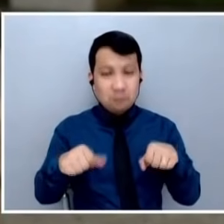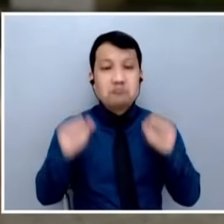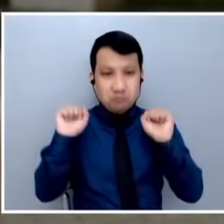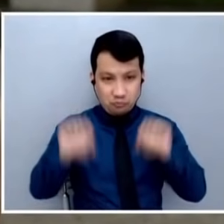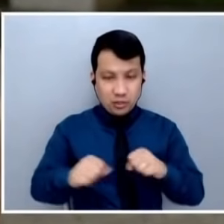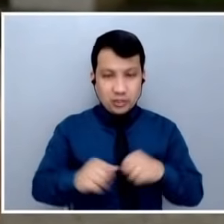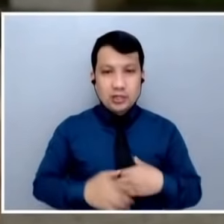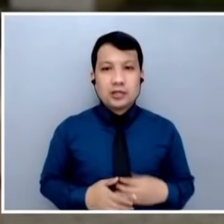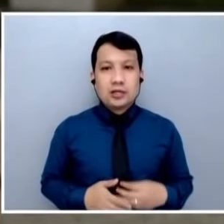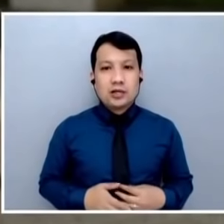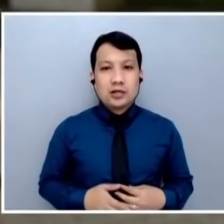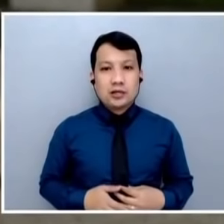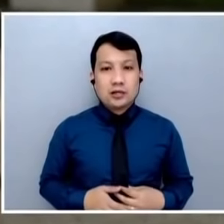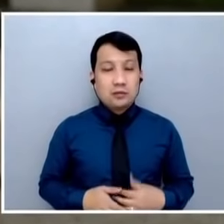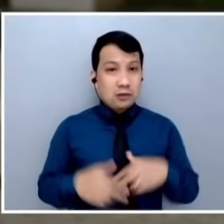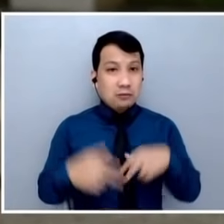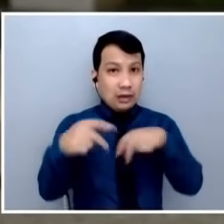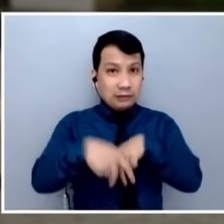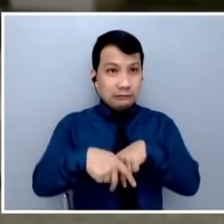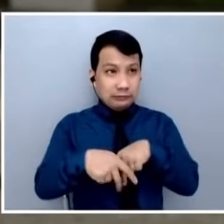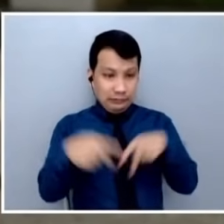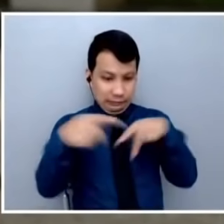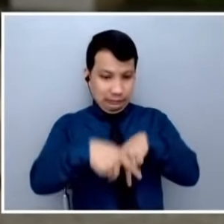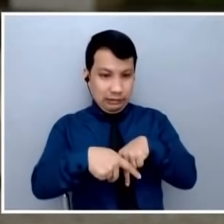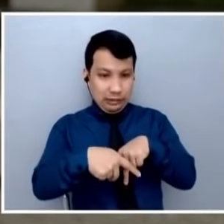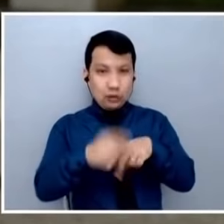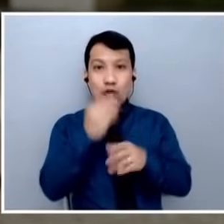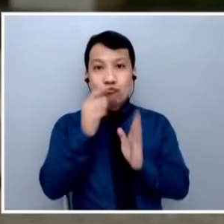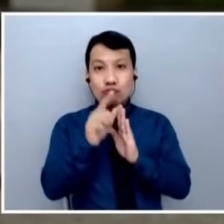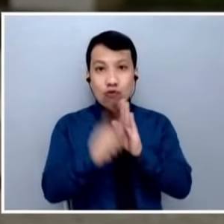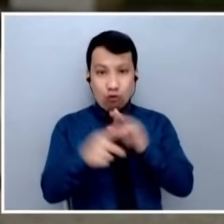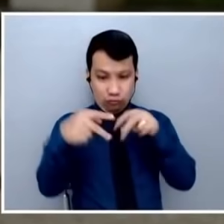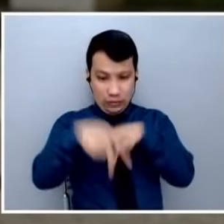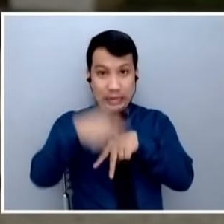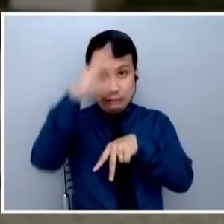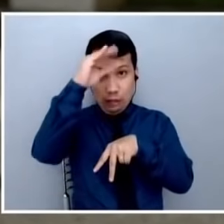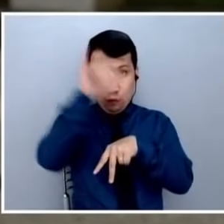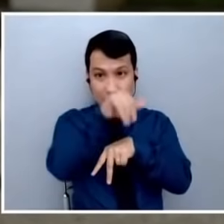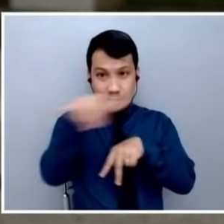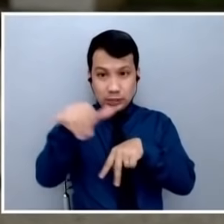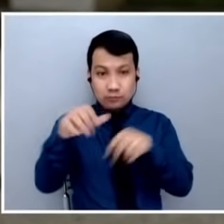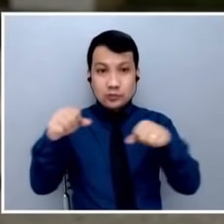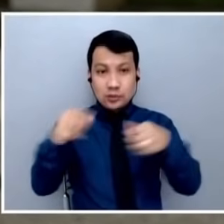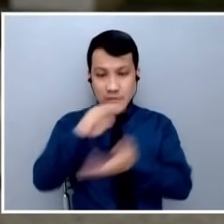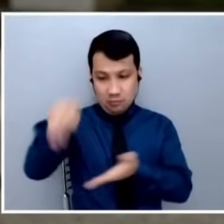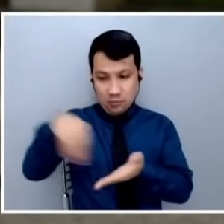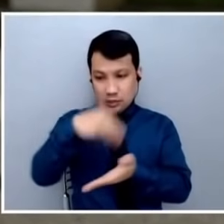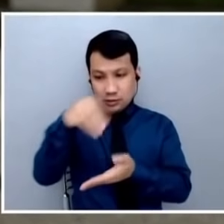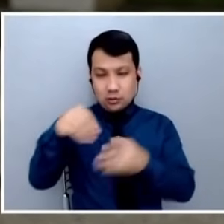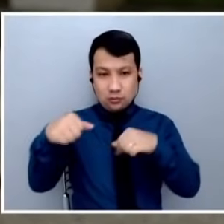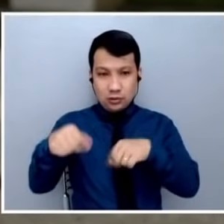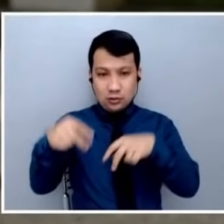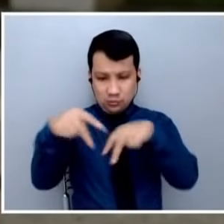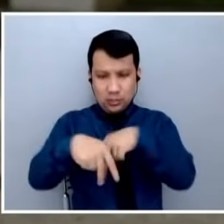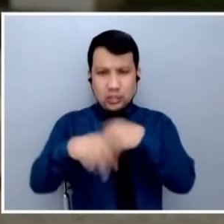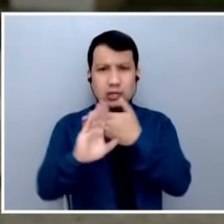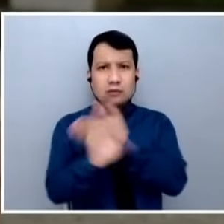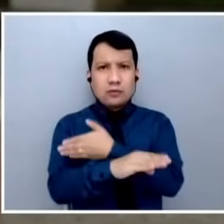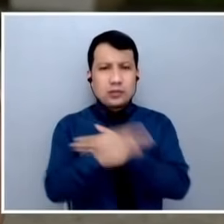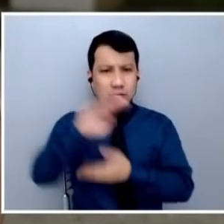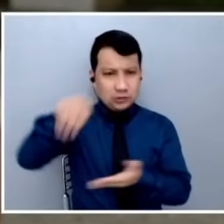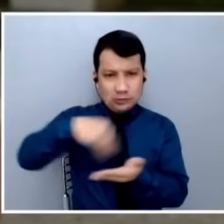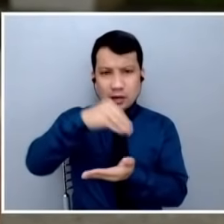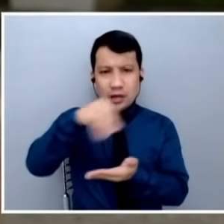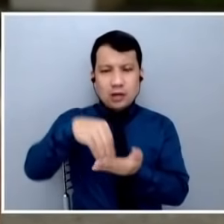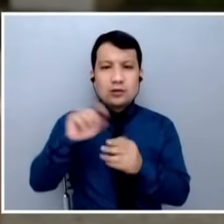yung tinatawag na riding in tandem ordinances. Hirit po ng abogadong naghain ng petisyon, dapat ibalik ng Mandaluyong City